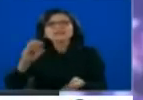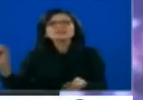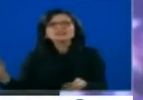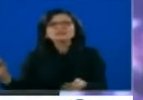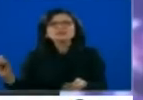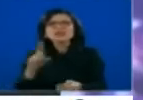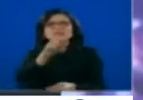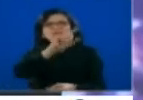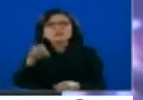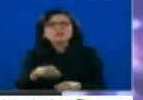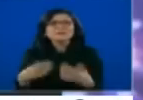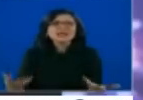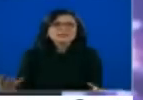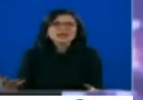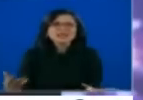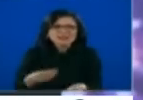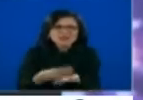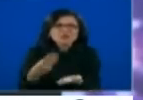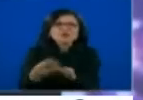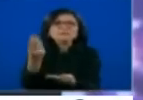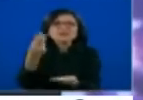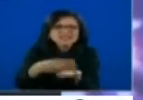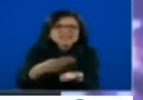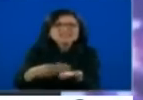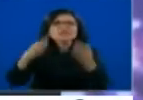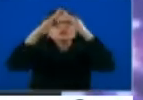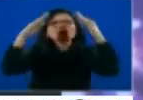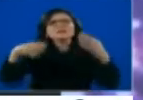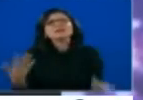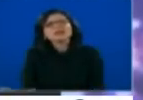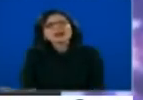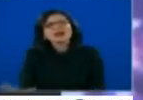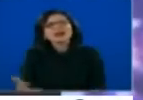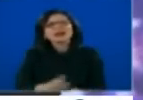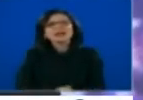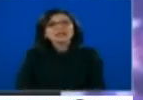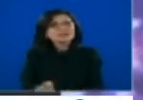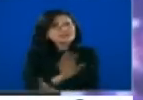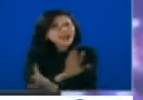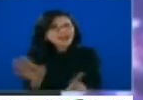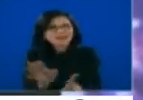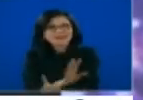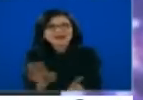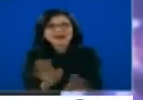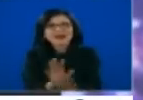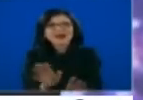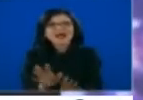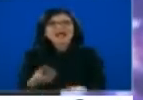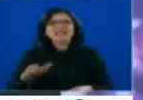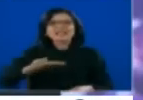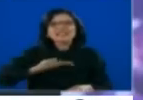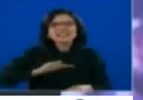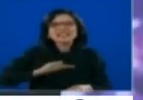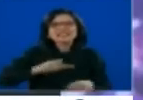pas-pasan mana bisa cicir rumah r00.000 makanya saya katakan Janganlah karena mau jadi